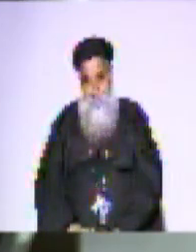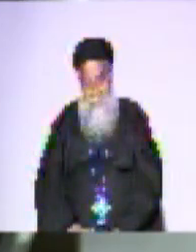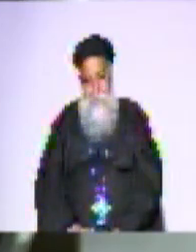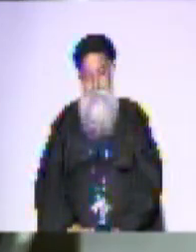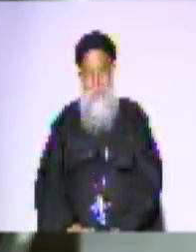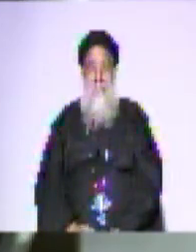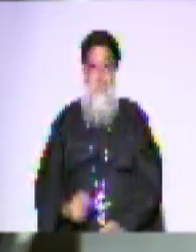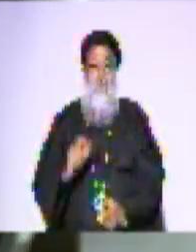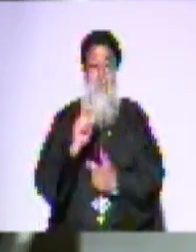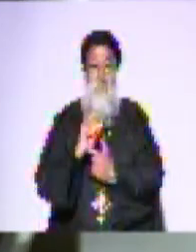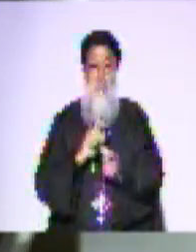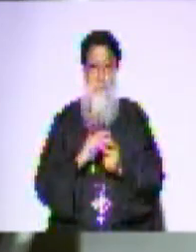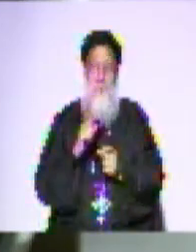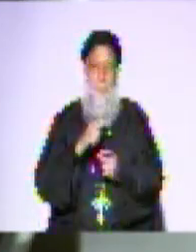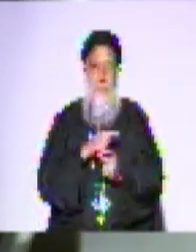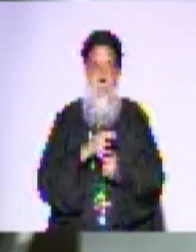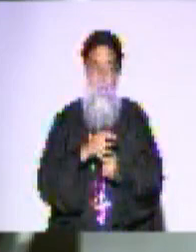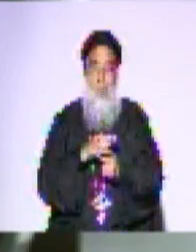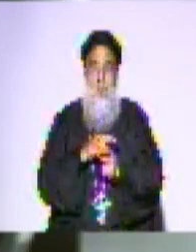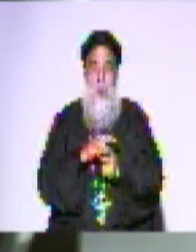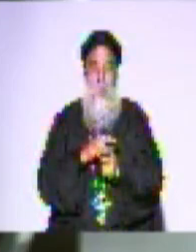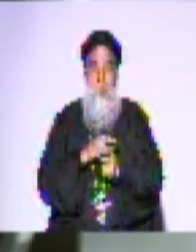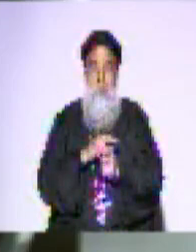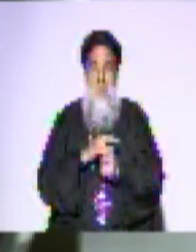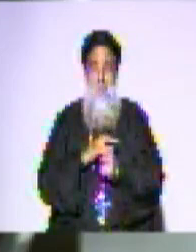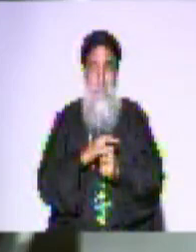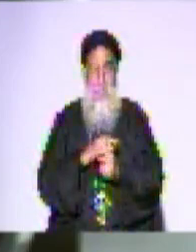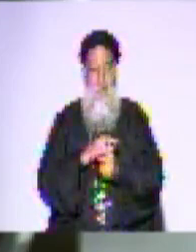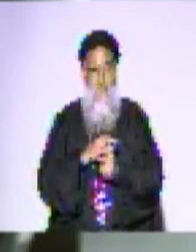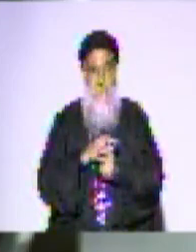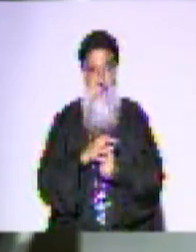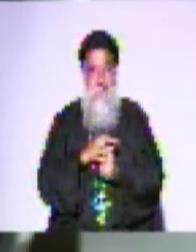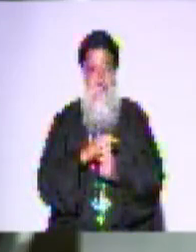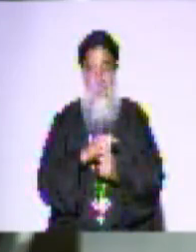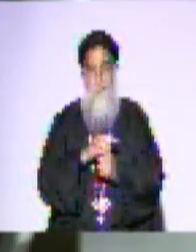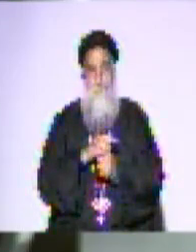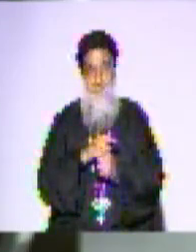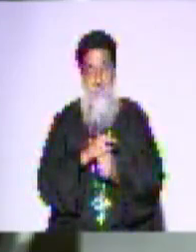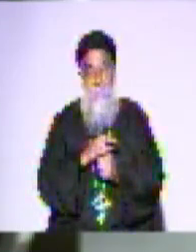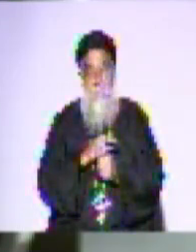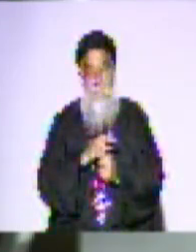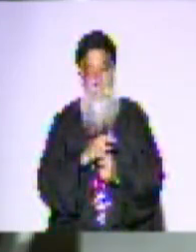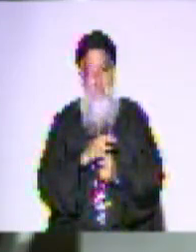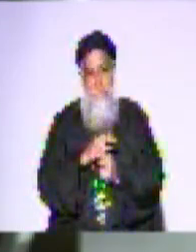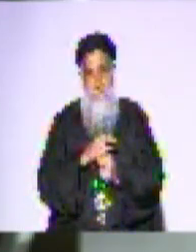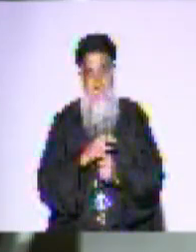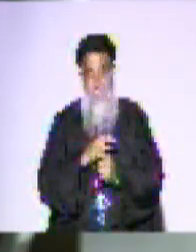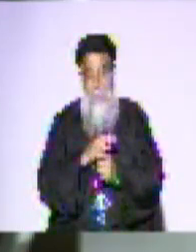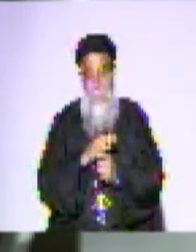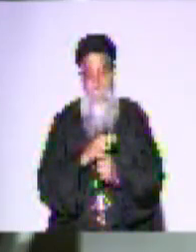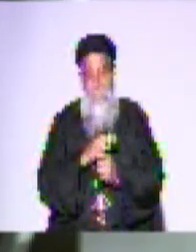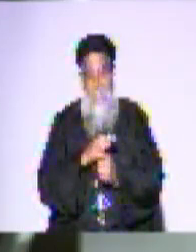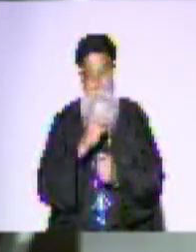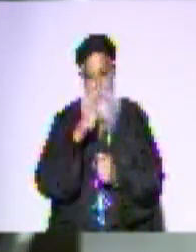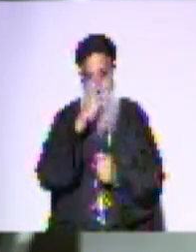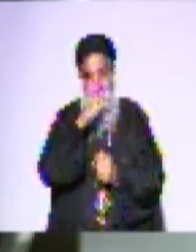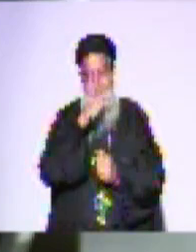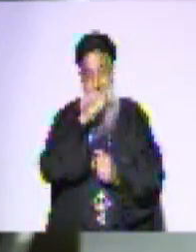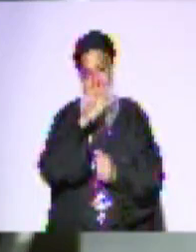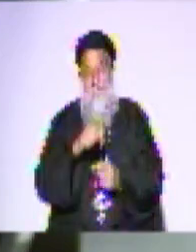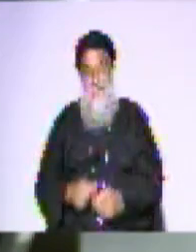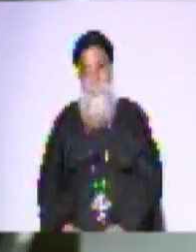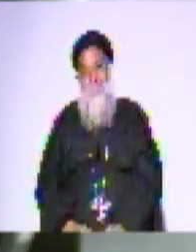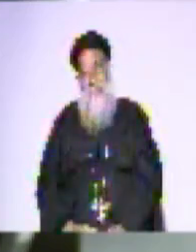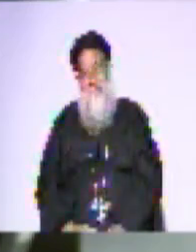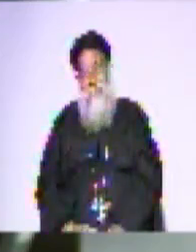ملكوتك؟ أيوة. ولا متى جئت أنت يا رب في ملكوتك؟ تمام. جئت جئت جئت أنت. جئت أنت. جئت أنت.